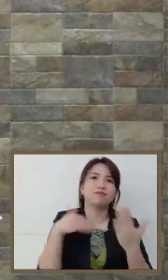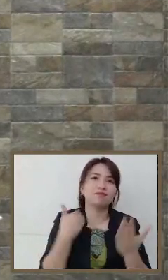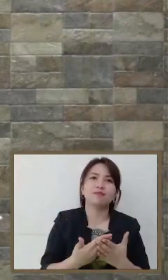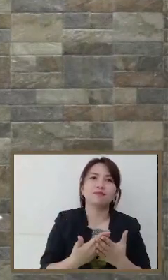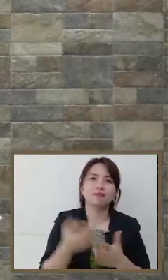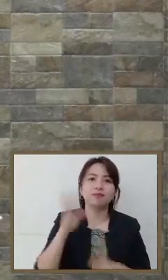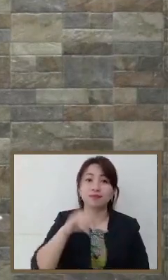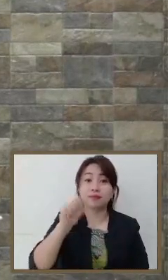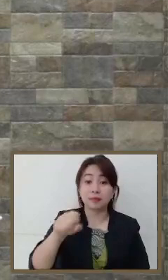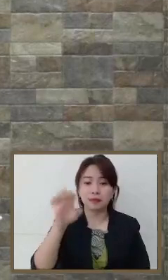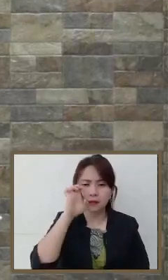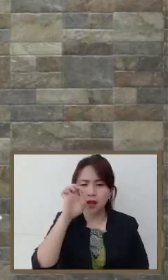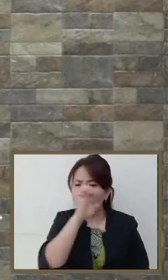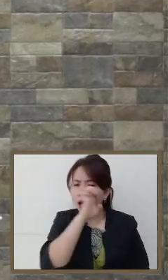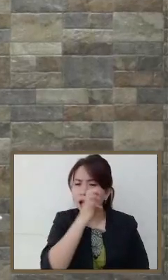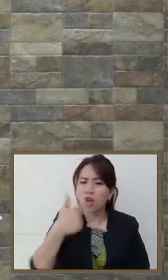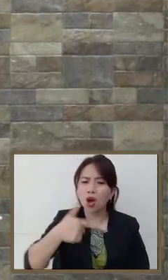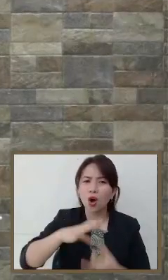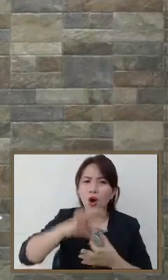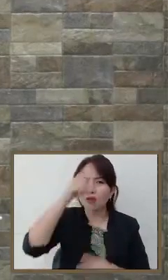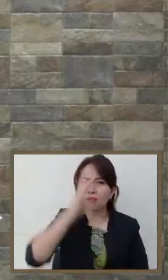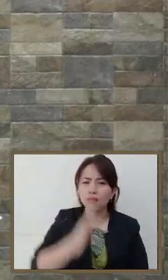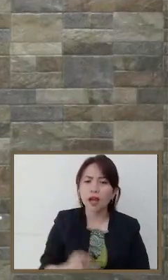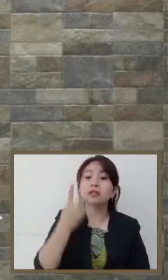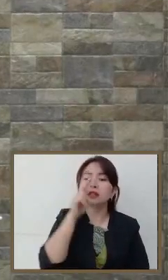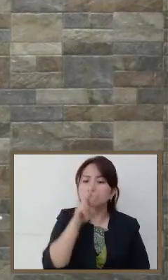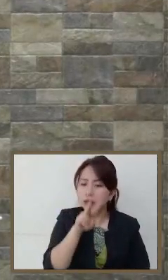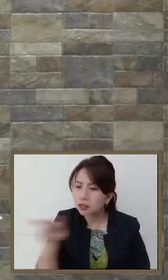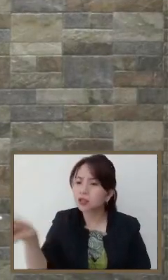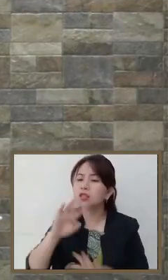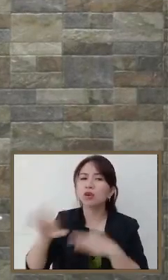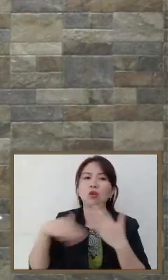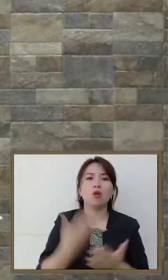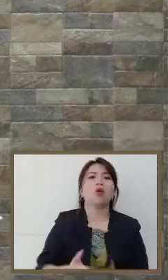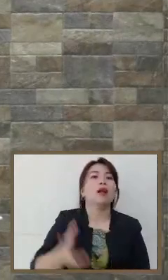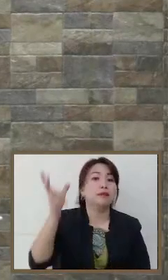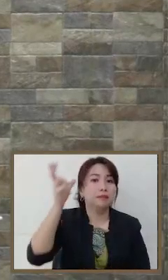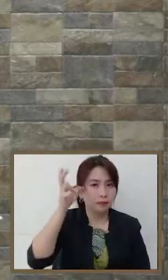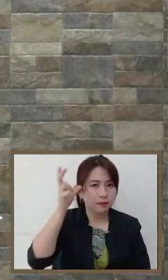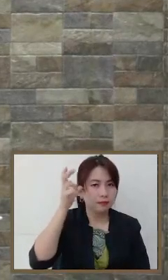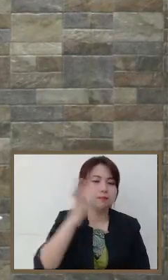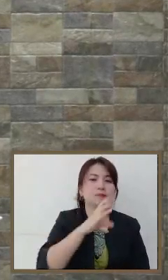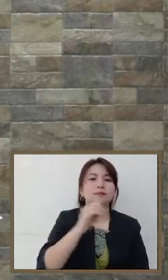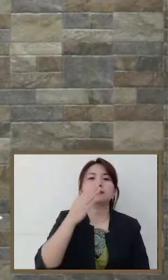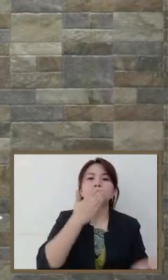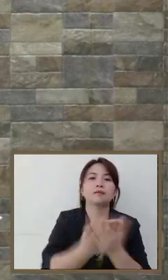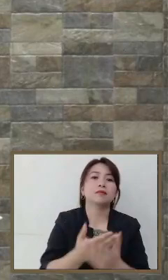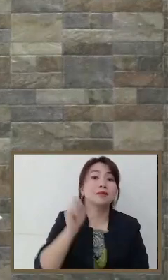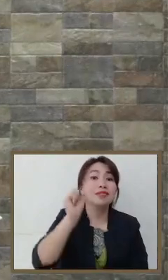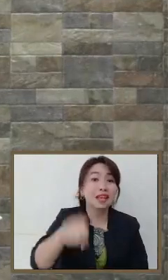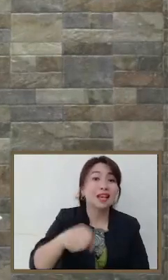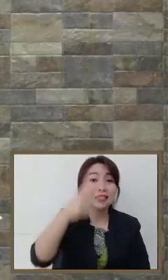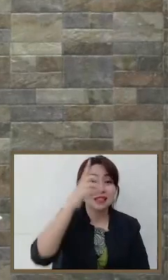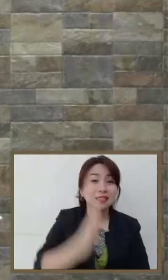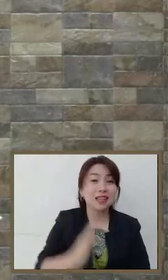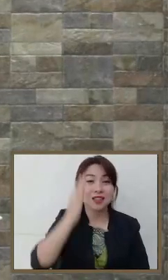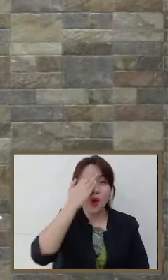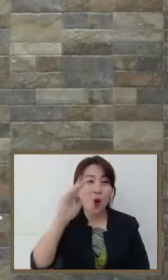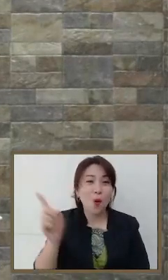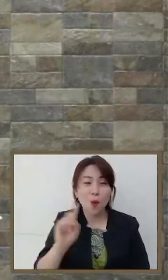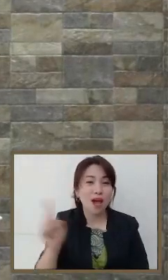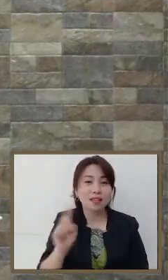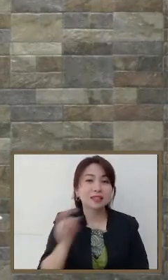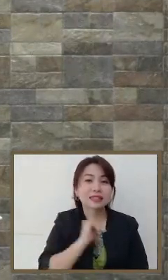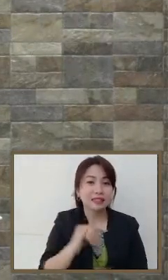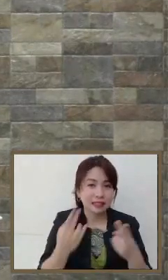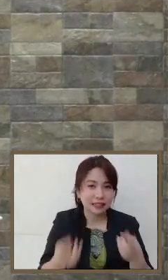the eyes of the lord are in every beholding the evil and the good Alam ng Diyos ano ang nangyayari sa